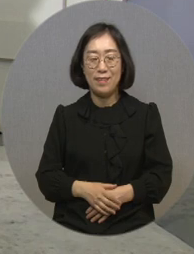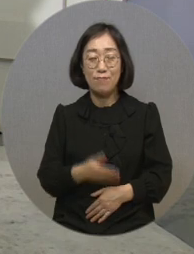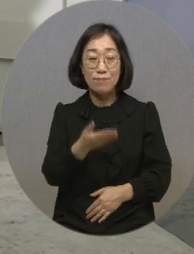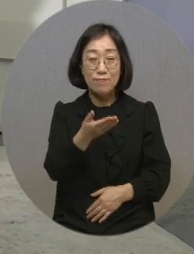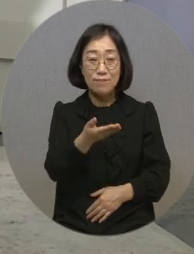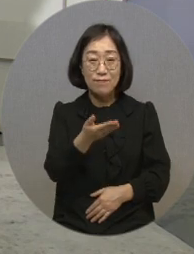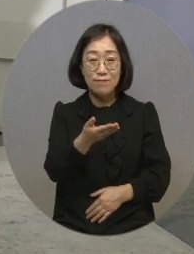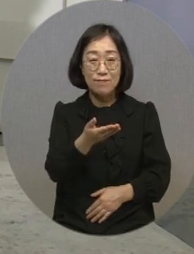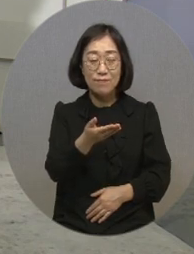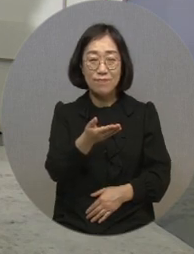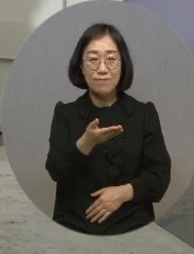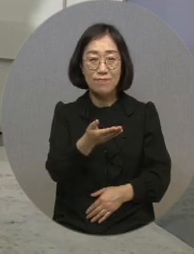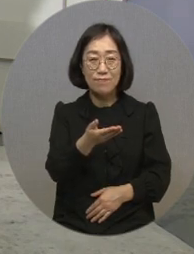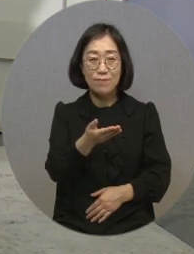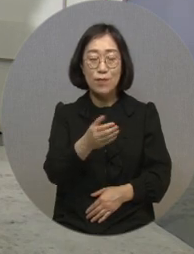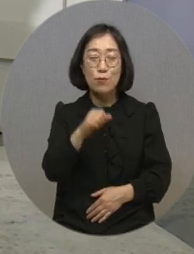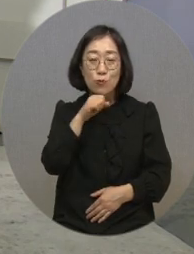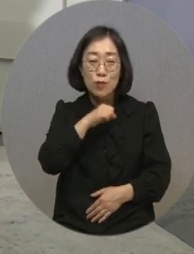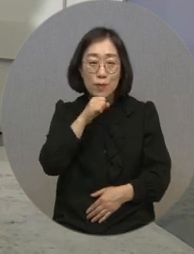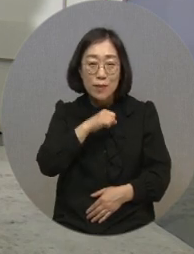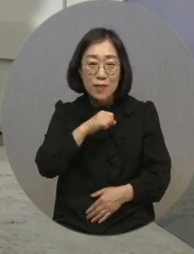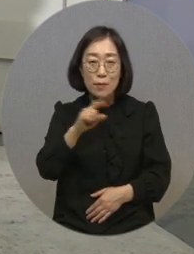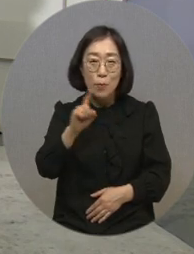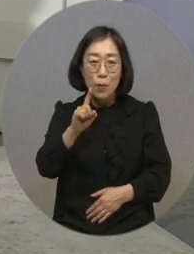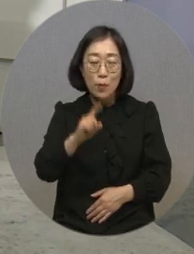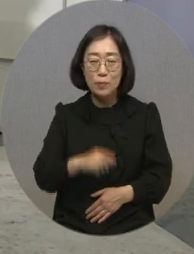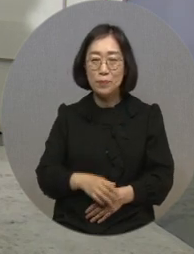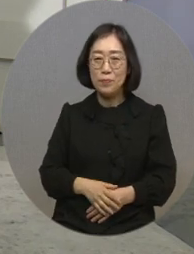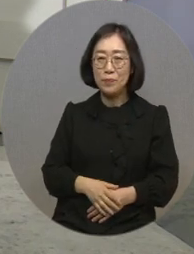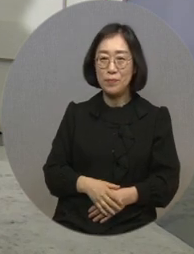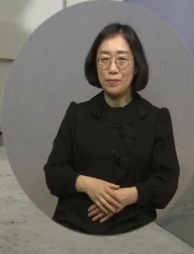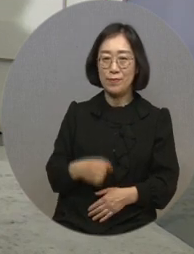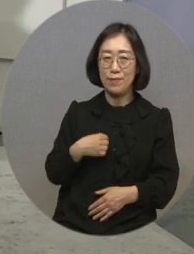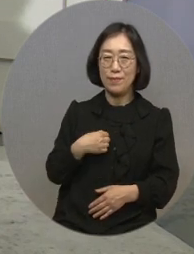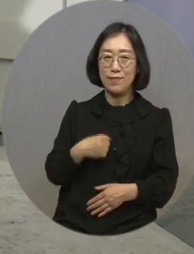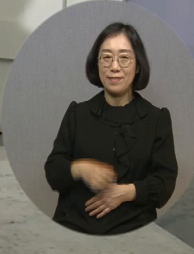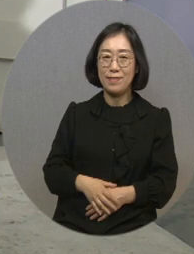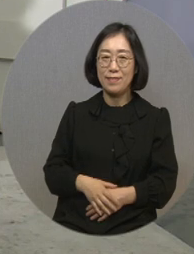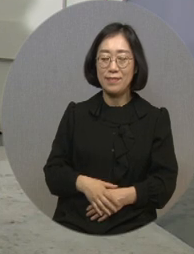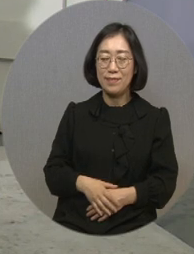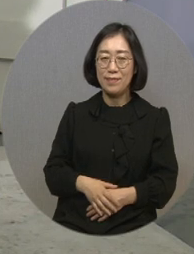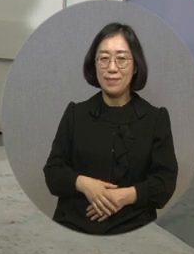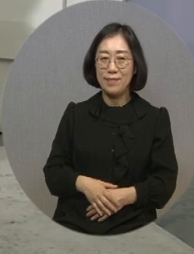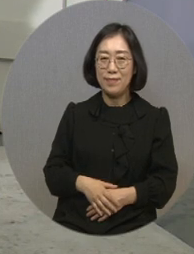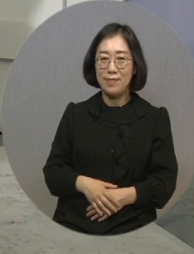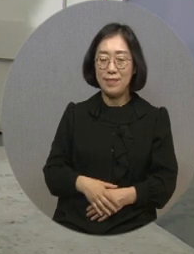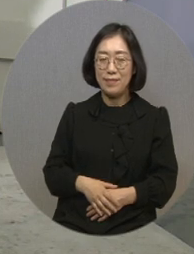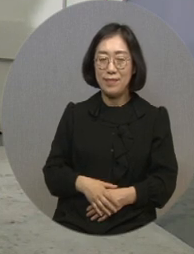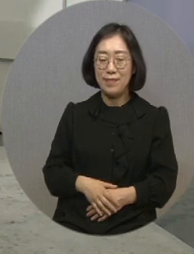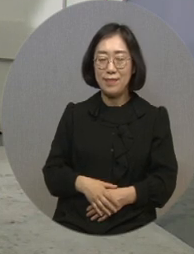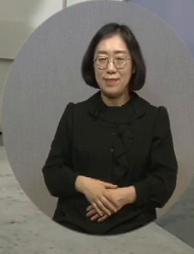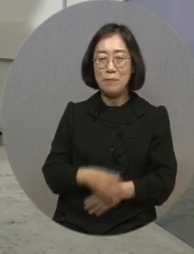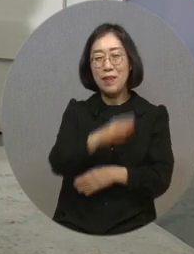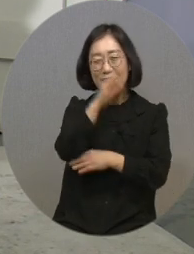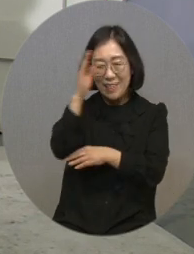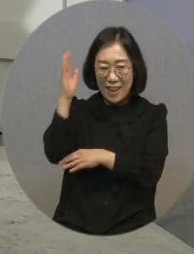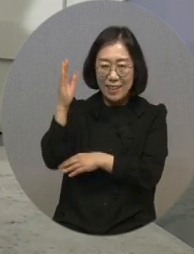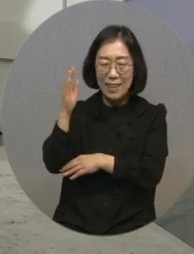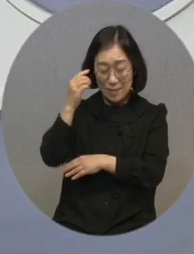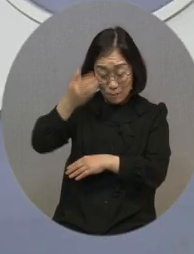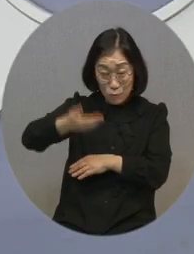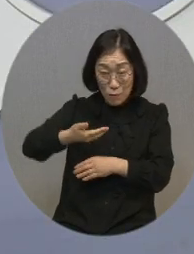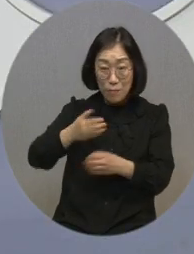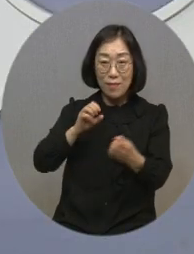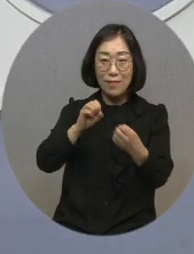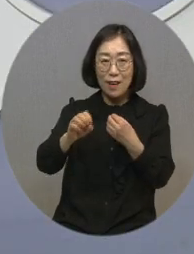권 변호사께서는 취미가 뭡니까? 아 저는 이제 주위 사람들한테 늘상 이렇게 말합니다.